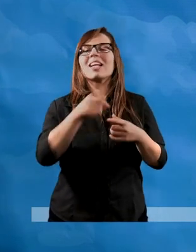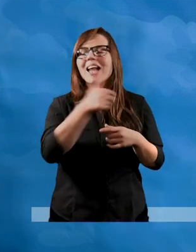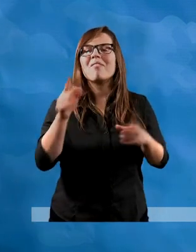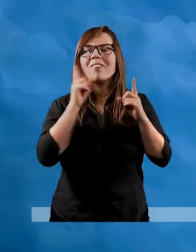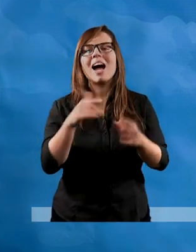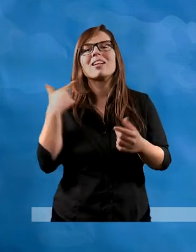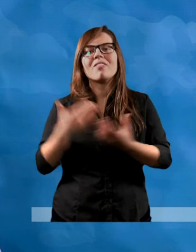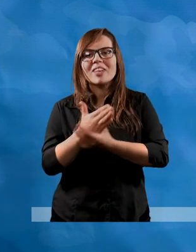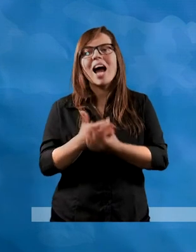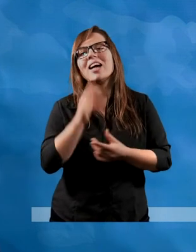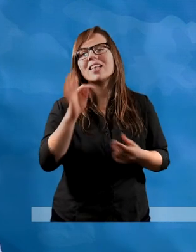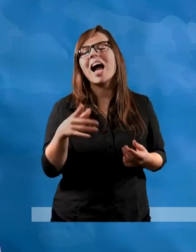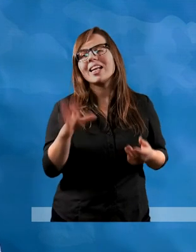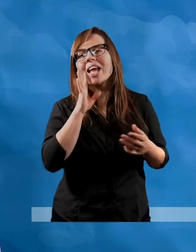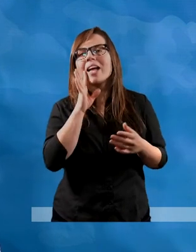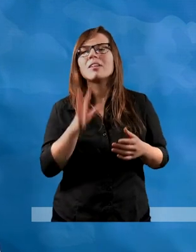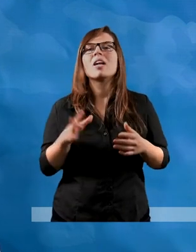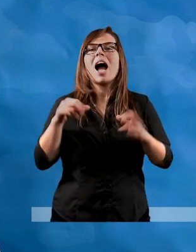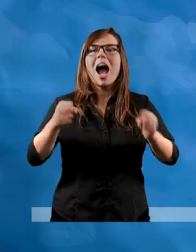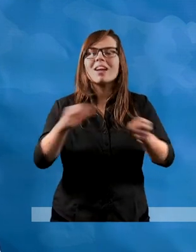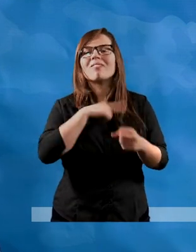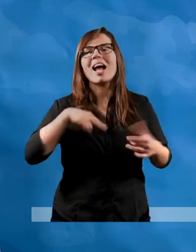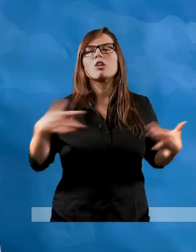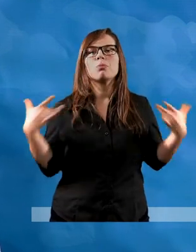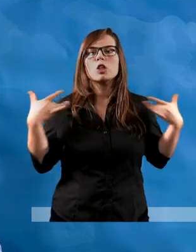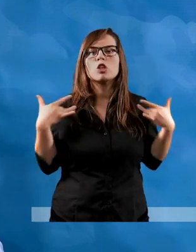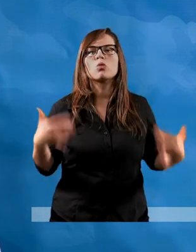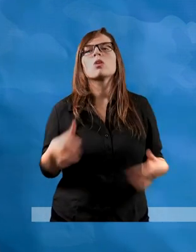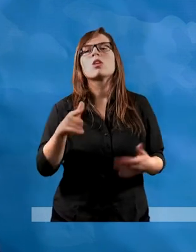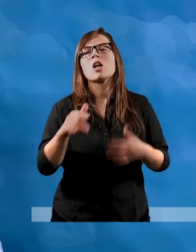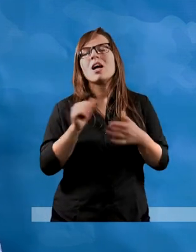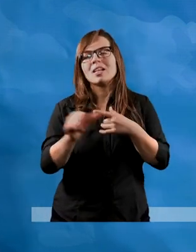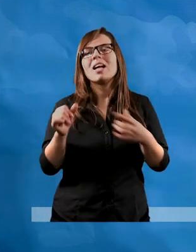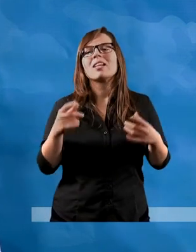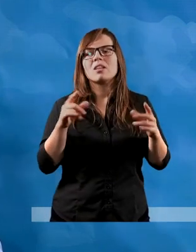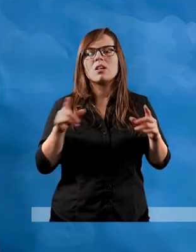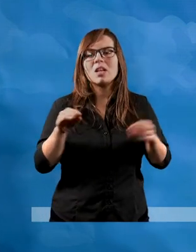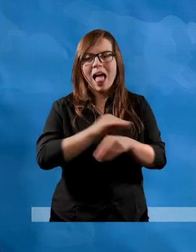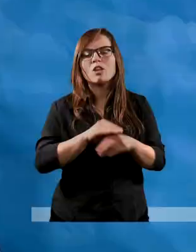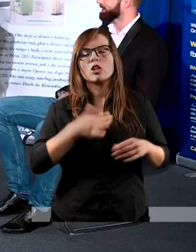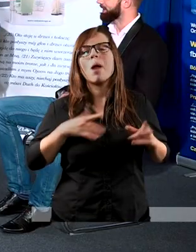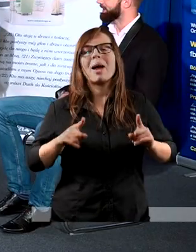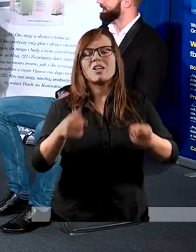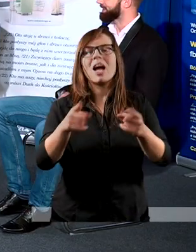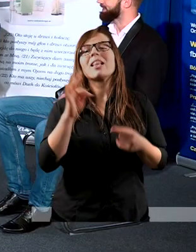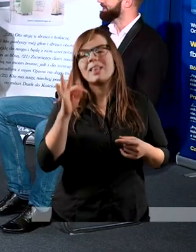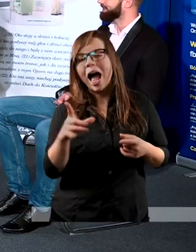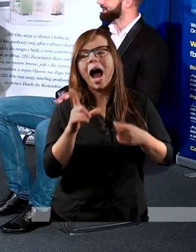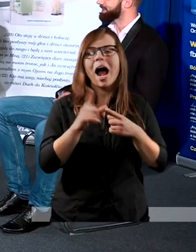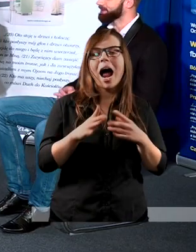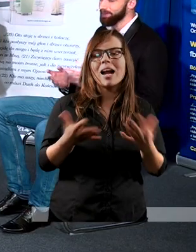fakt wiary takiej aktywnej w naszym życiu też ma lecznicze działanie. No tak,